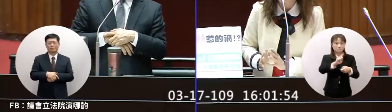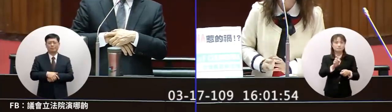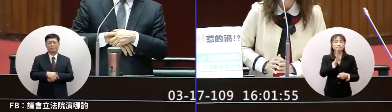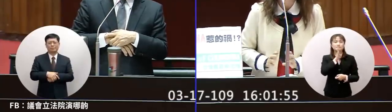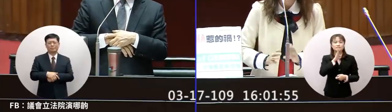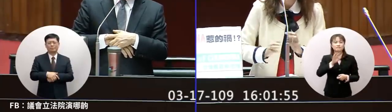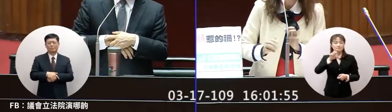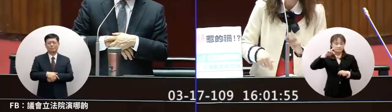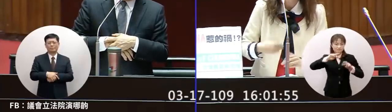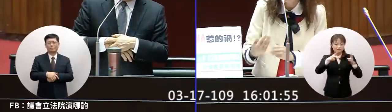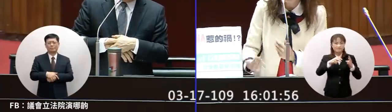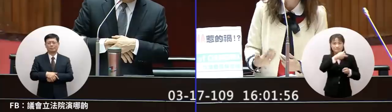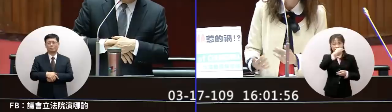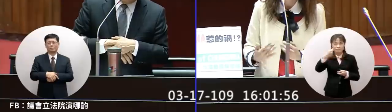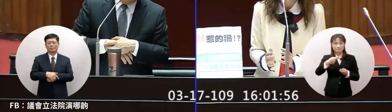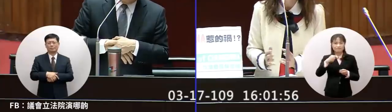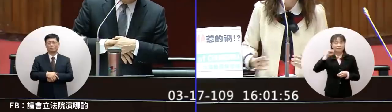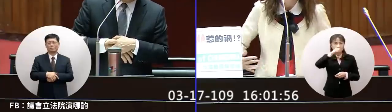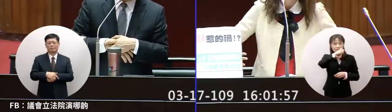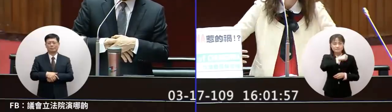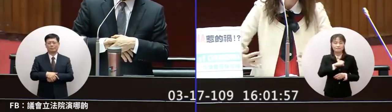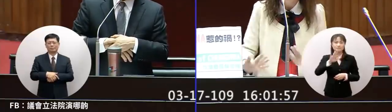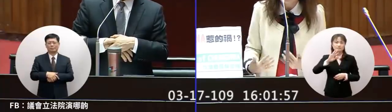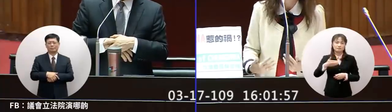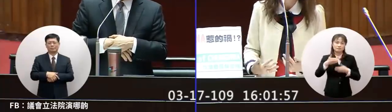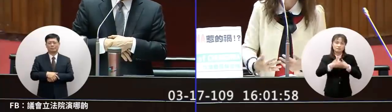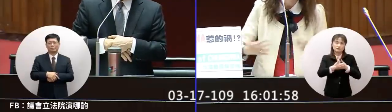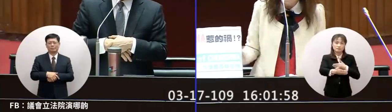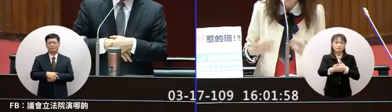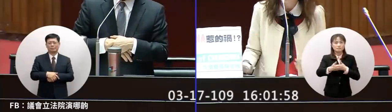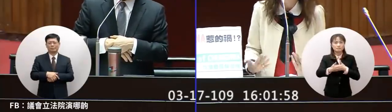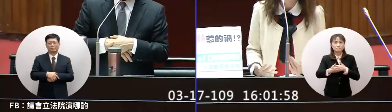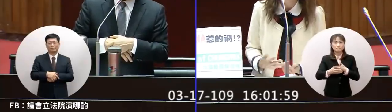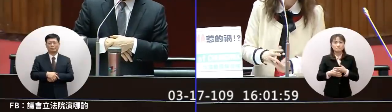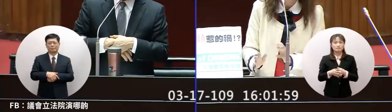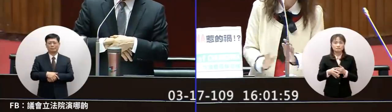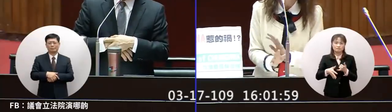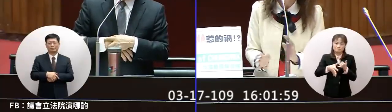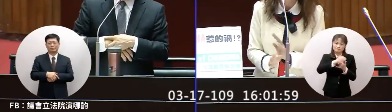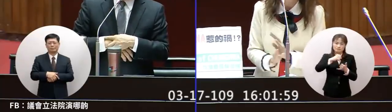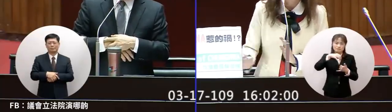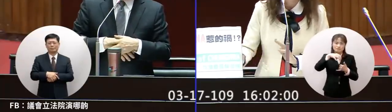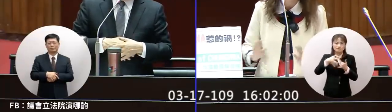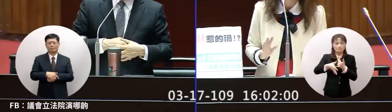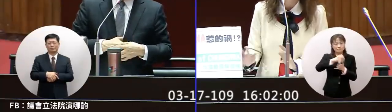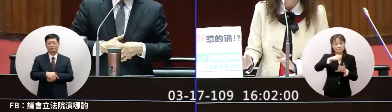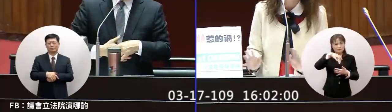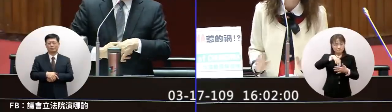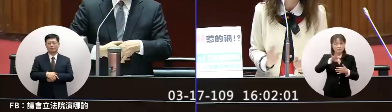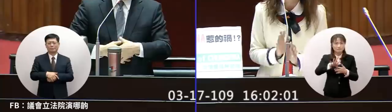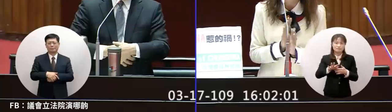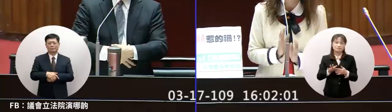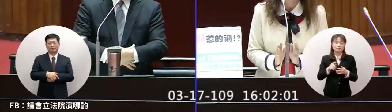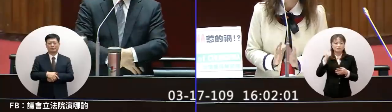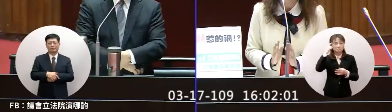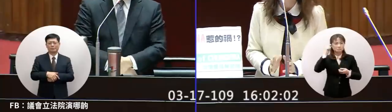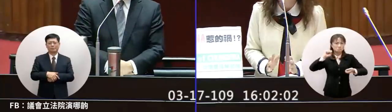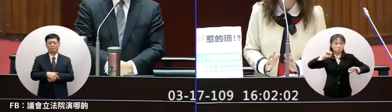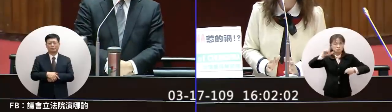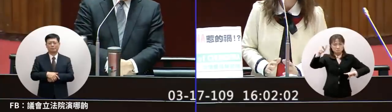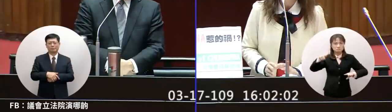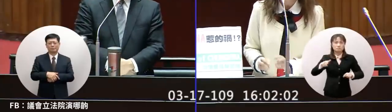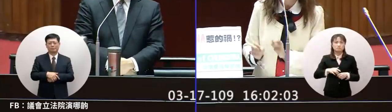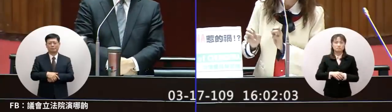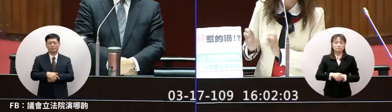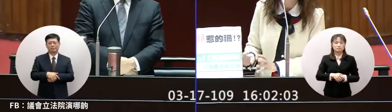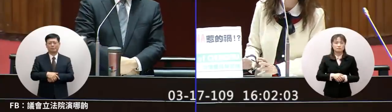of Taiwan， 本来是即个过程，咱知影讲伫岛内、伫国内，伫两极的欢迎，咱想象得